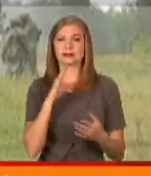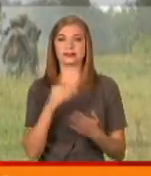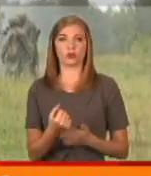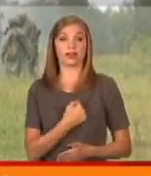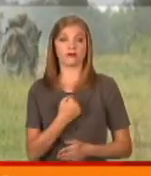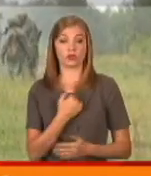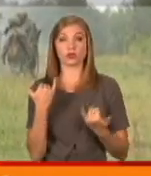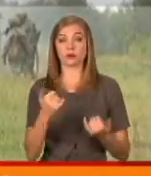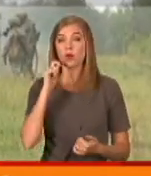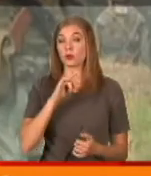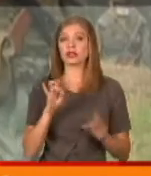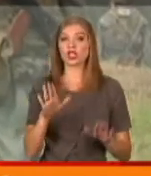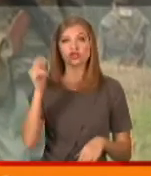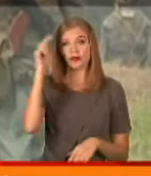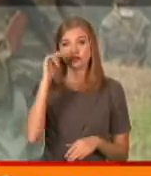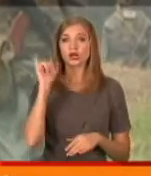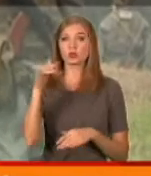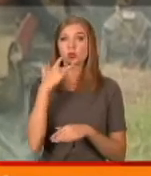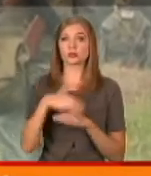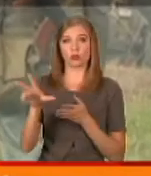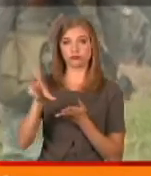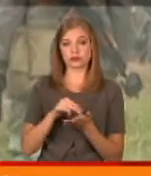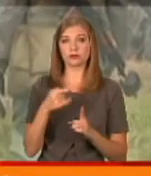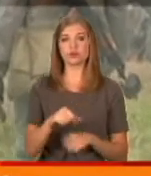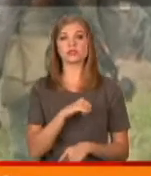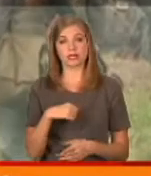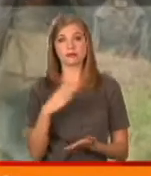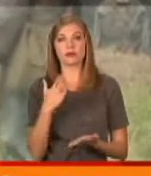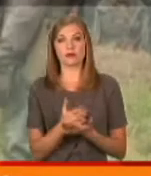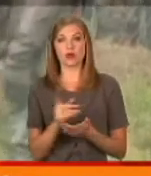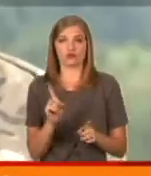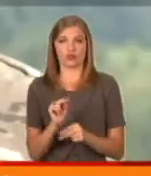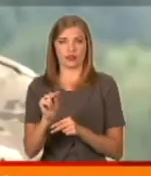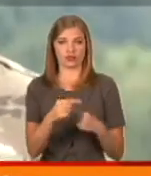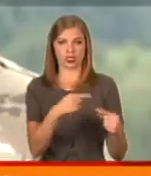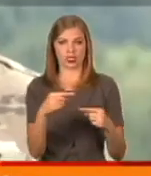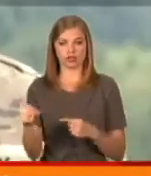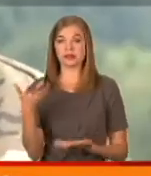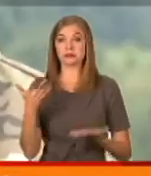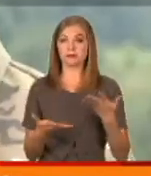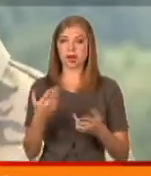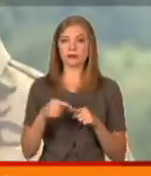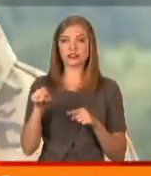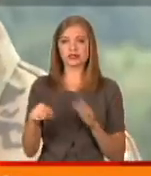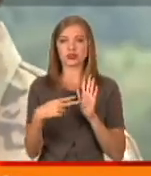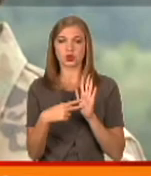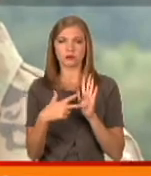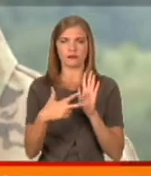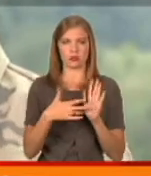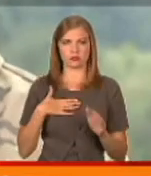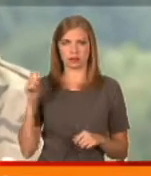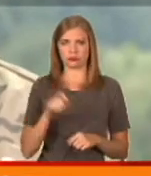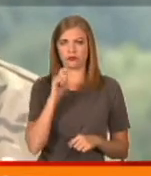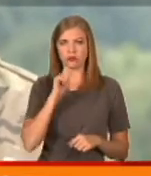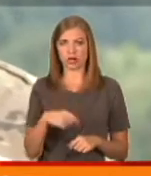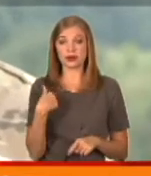військо. Тепер українці не лише вчаться у закордонних колег, а й самі мають чого навчити інших. Мабуть, це мій 7-й чи 8-й візит в